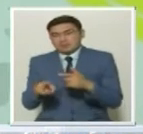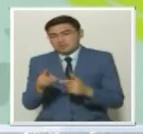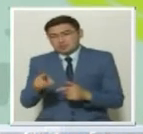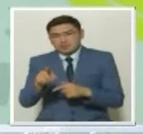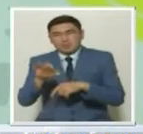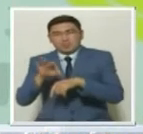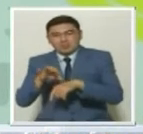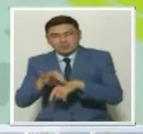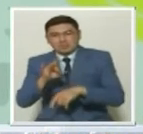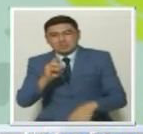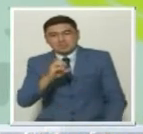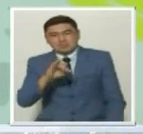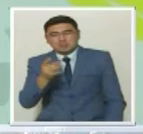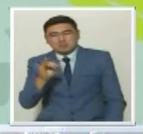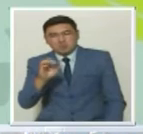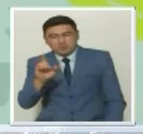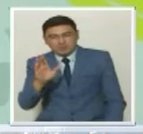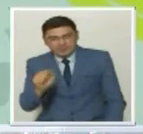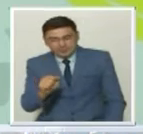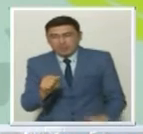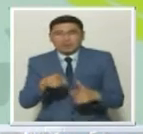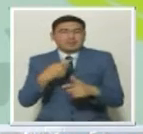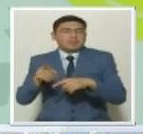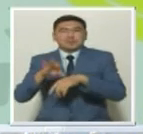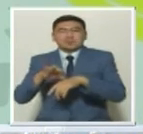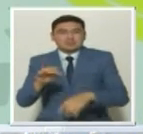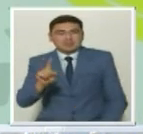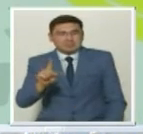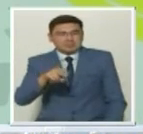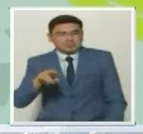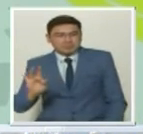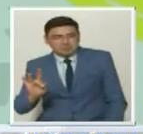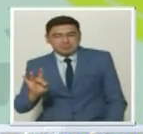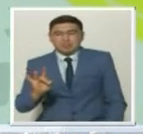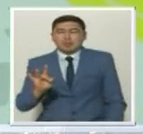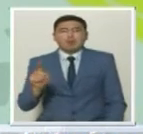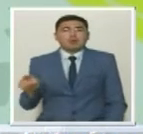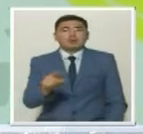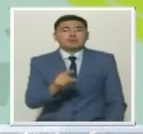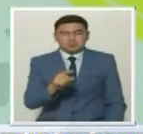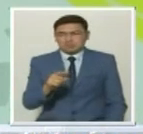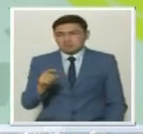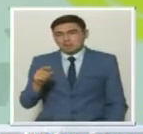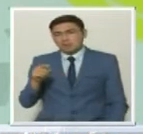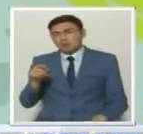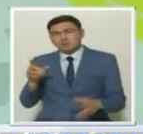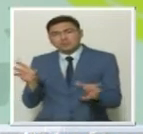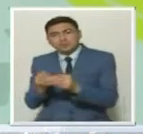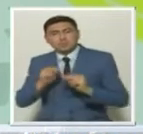спектра, диагнозы ЗПР, как с ними работать, как выявлять причины,